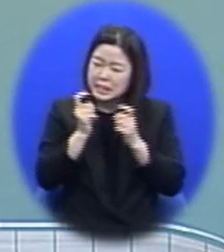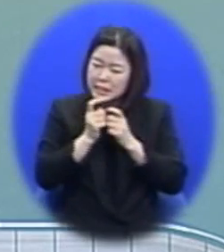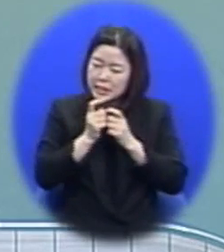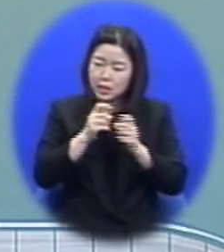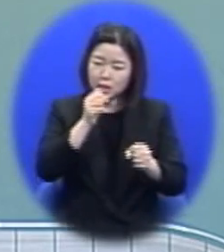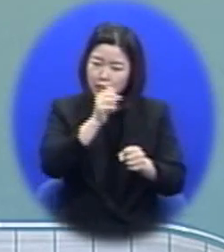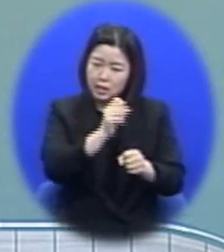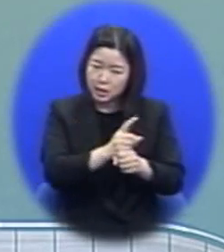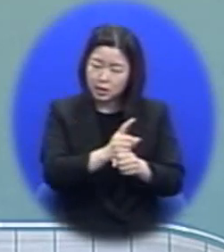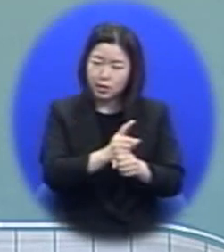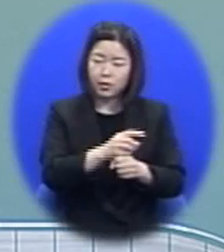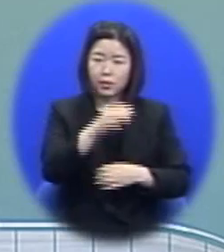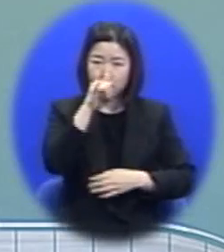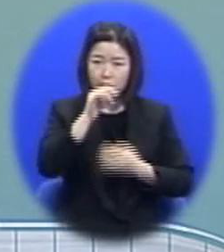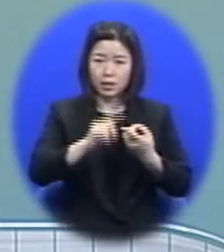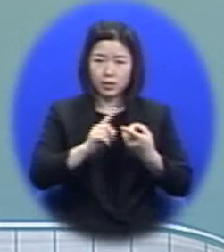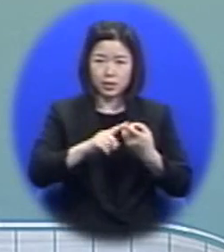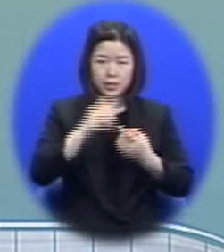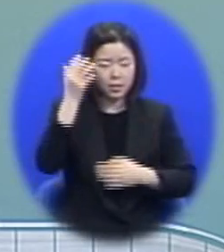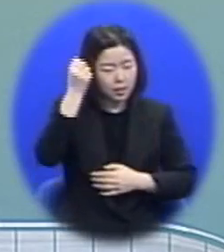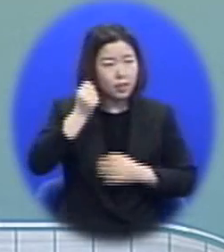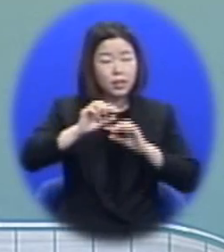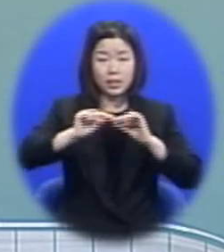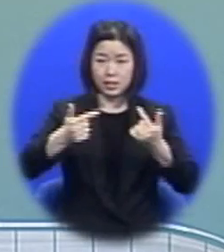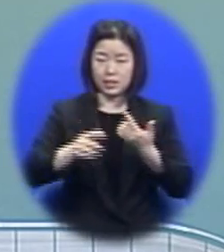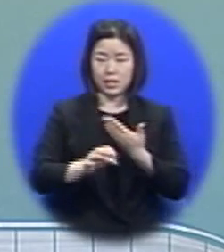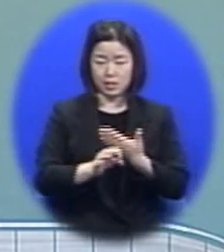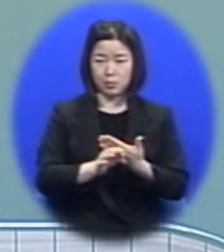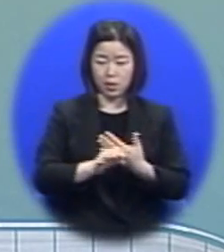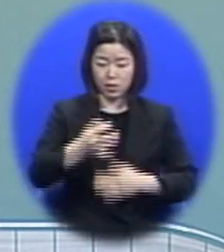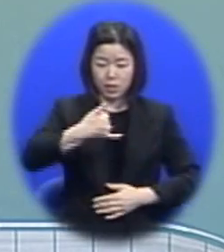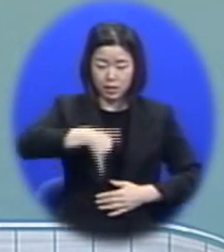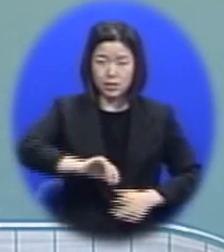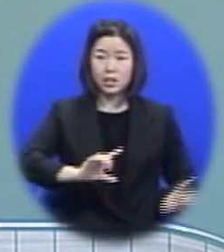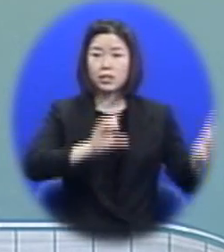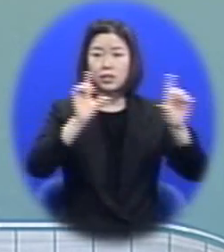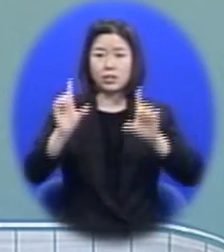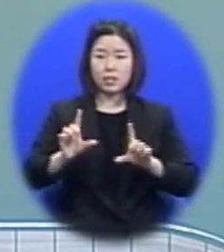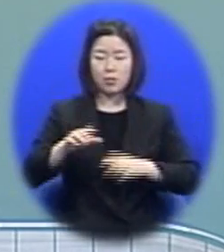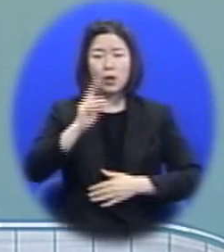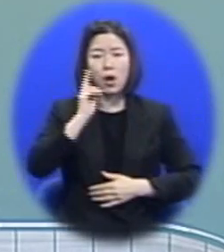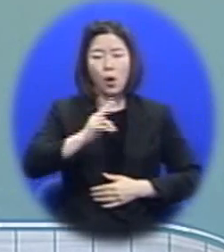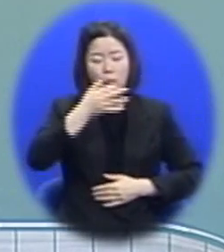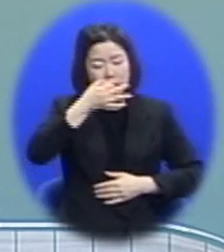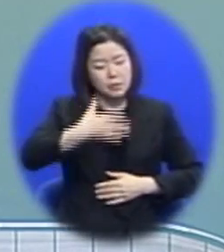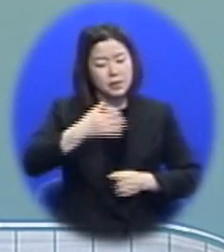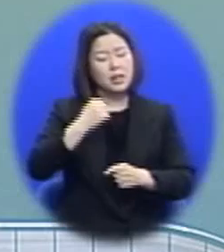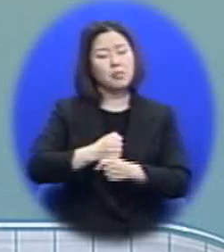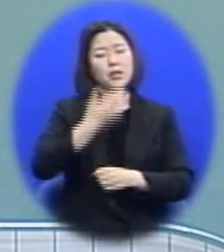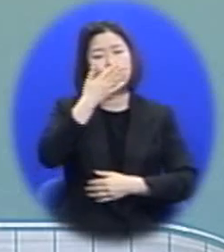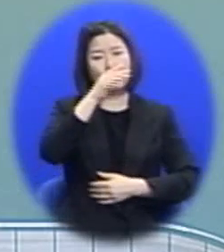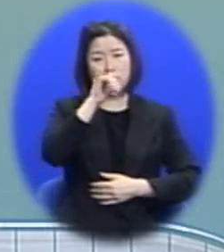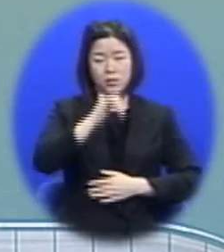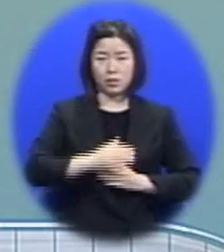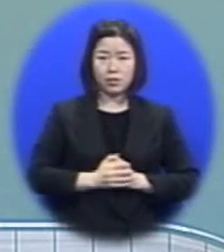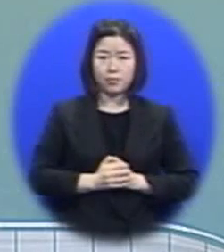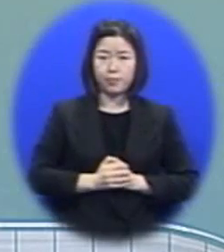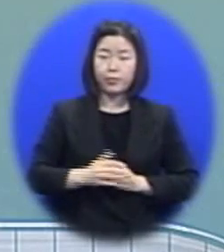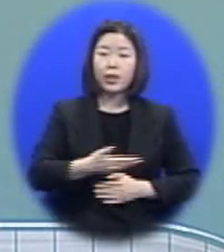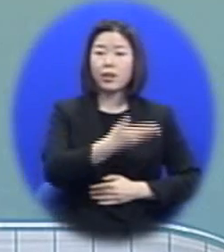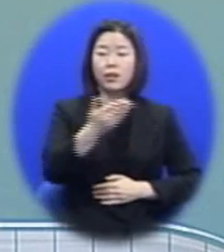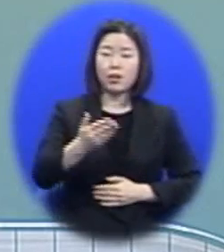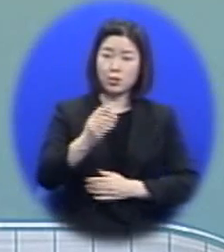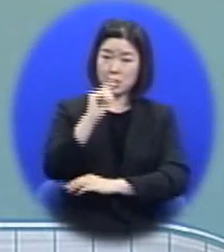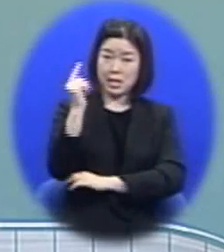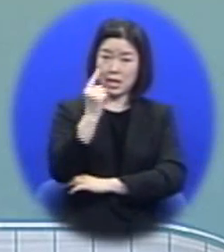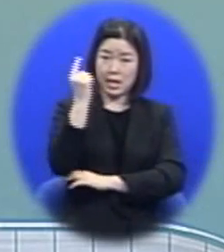것을 명심하지 않으면 자녀들의 삶을 너무 힘들게 만들 수 겁니다 여러분